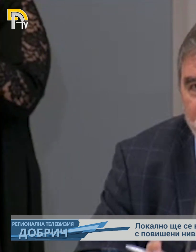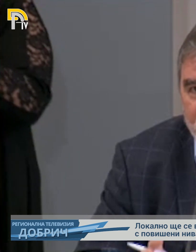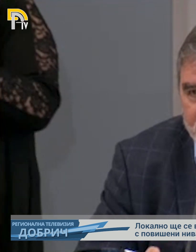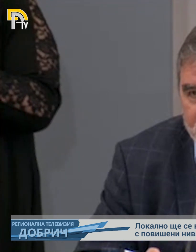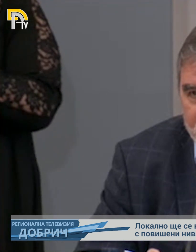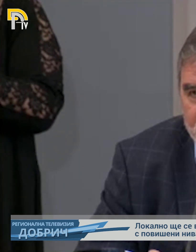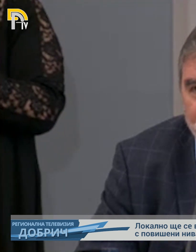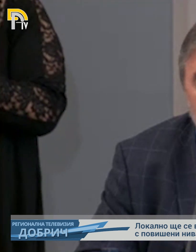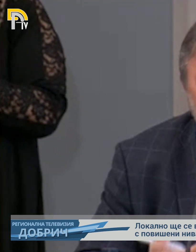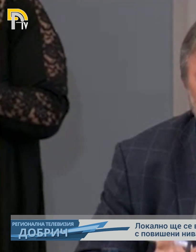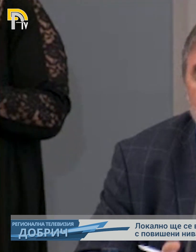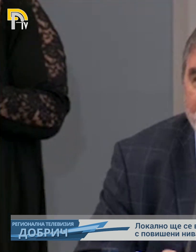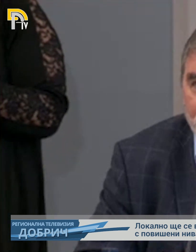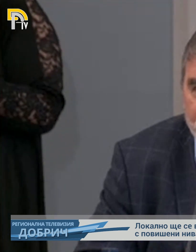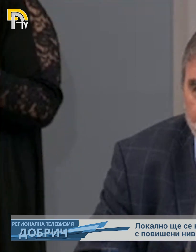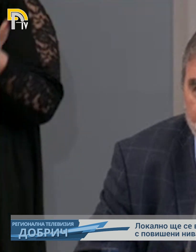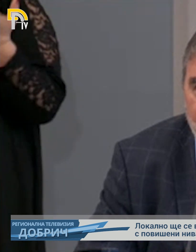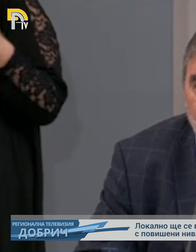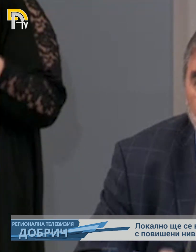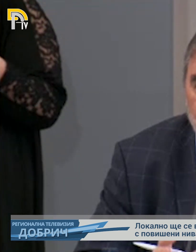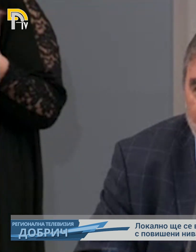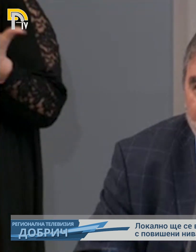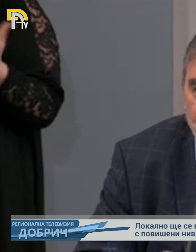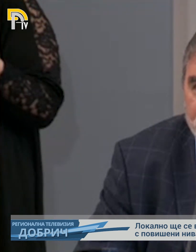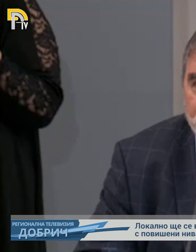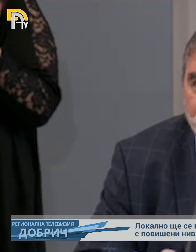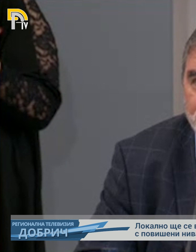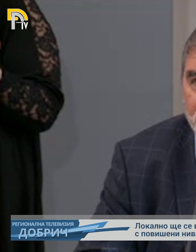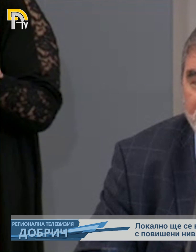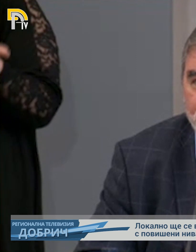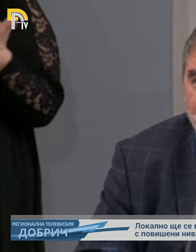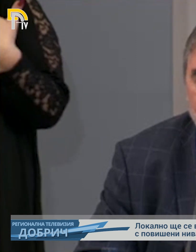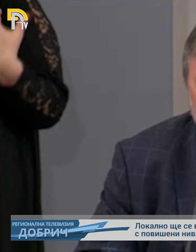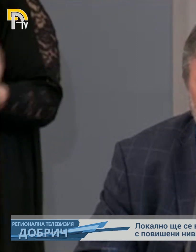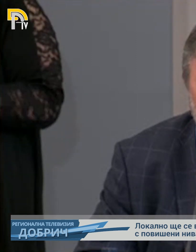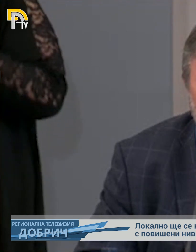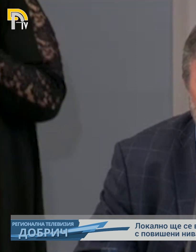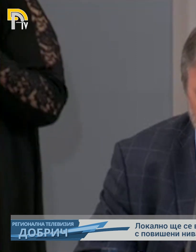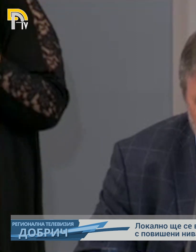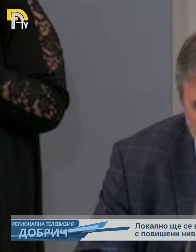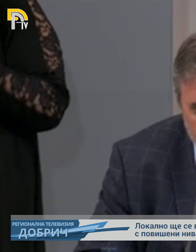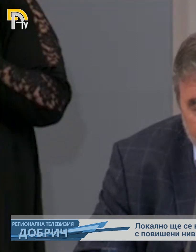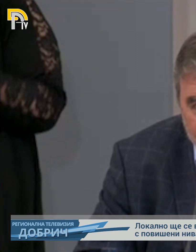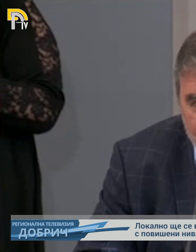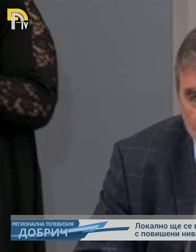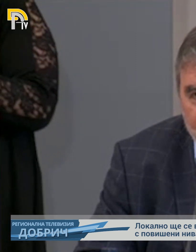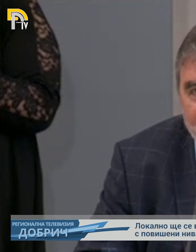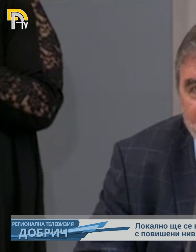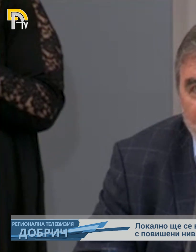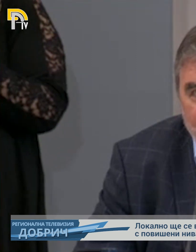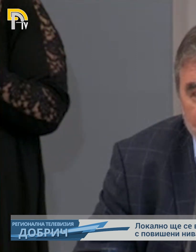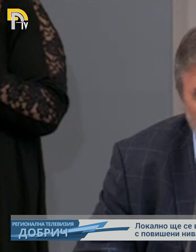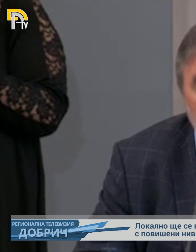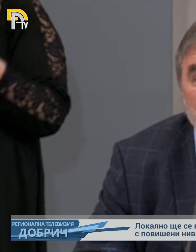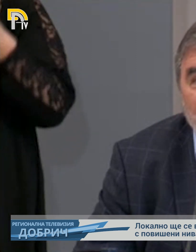кажем какви са характеристиките им. Рано е да се плашим. Но като казах плашим, ще се позволя това последно изречение. Даването на